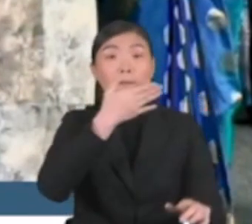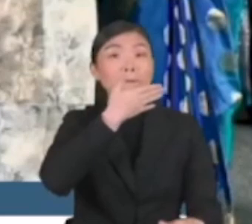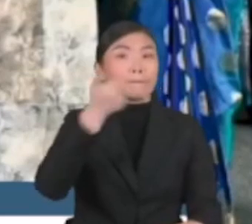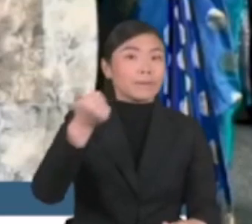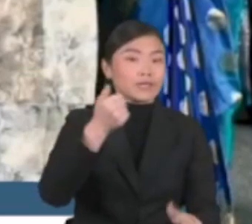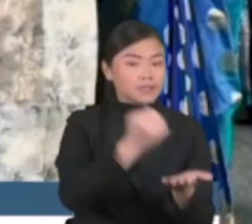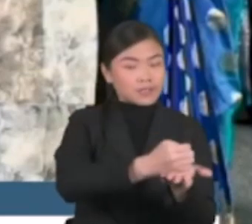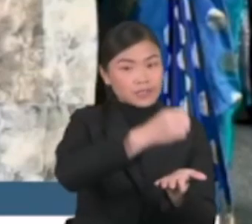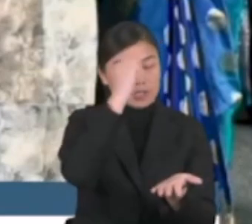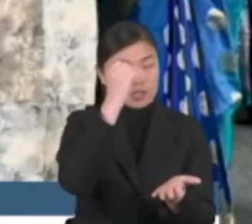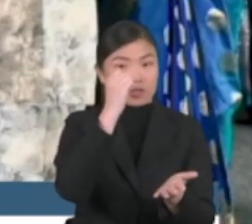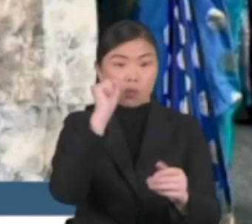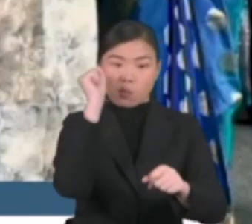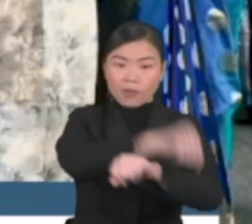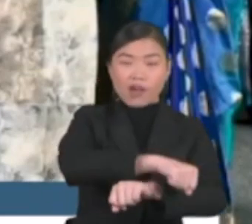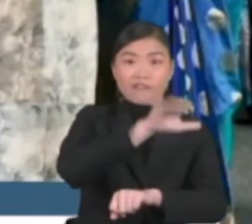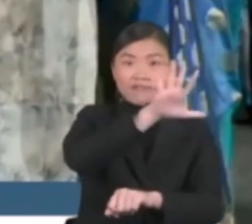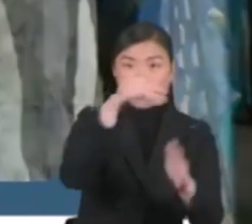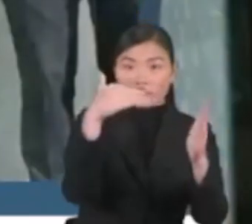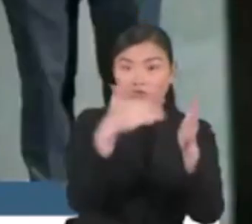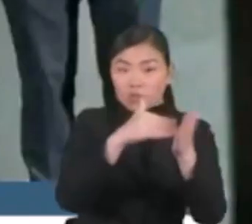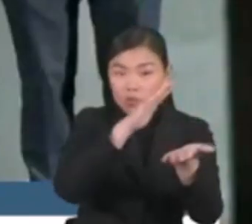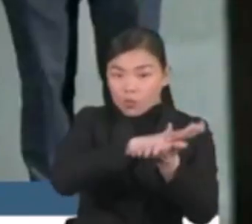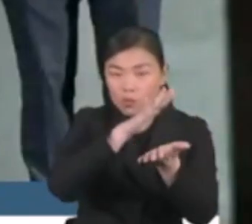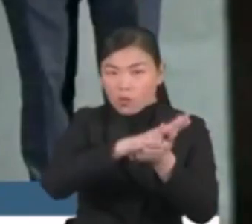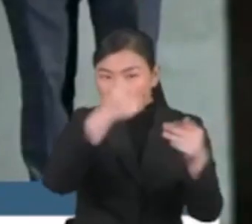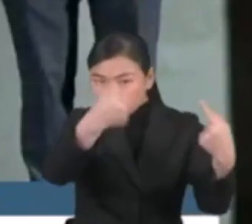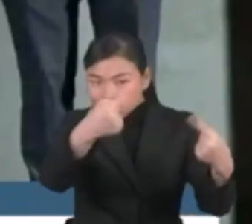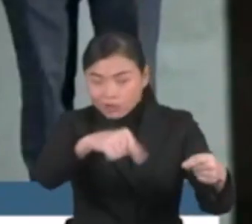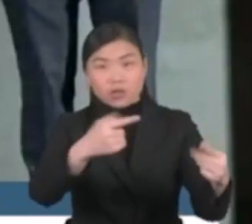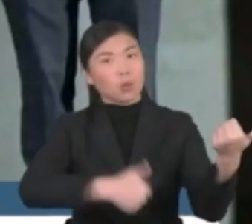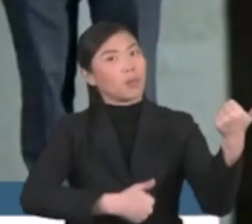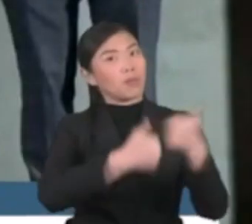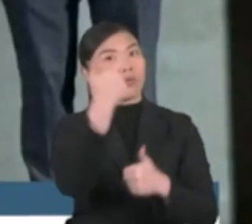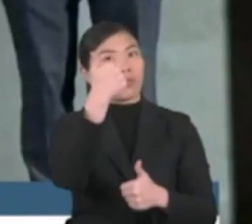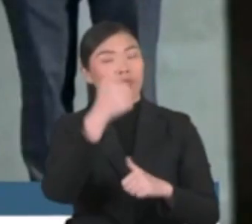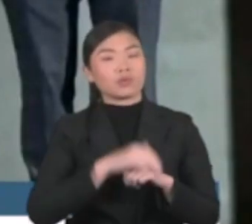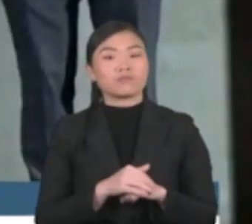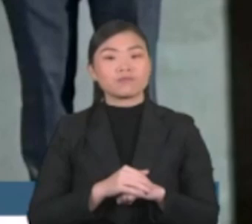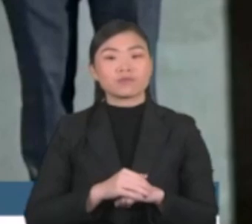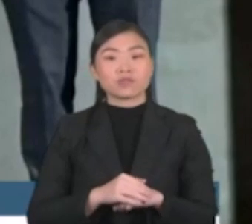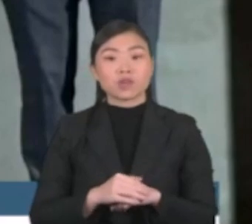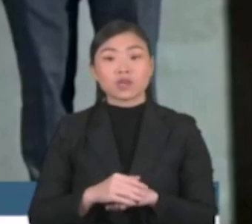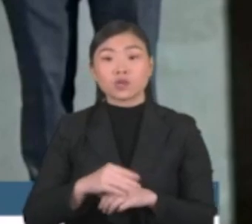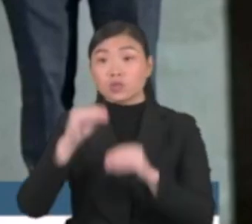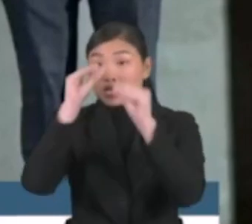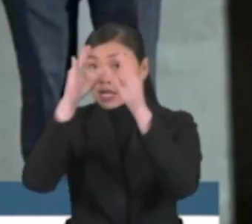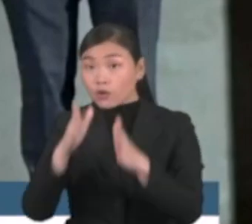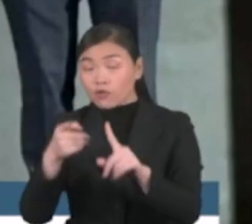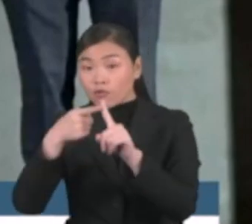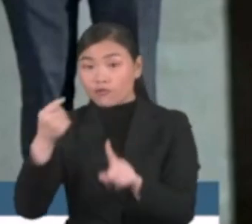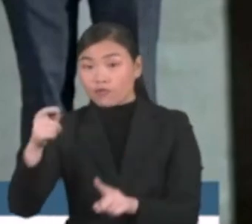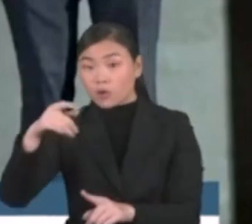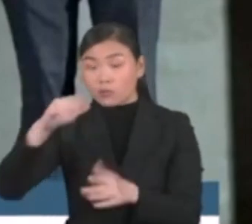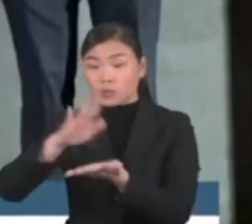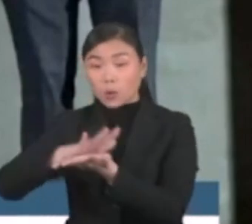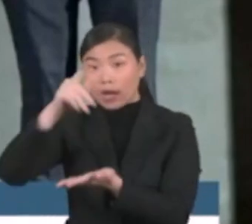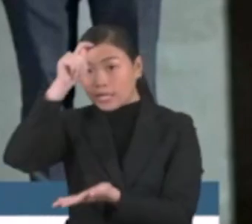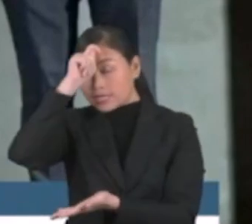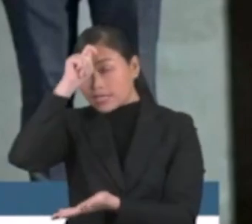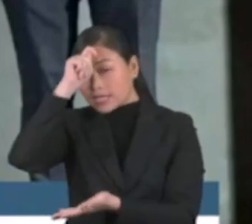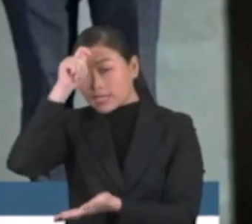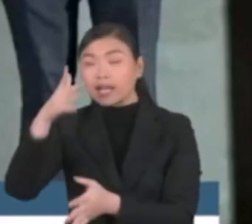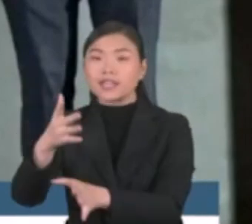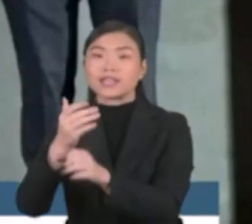5,000 sekolah dari seluruh Asia yang turut bertanding. Guru dari SJKT Sungai Raya, Saraswati Jaya Sankaran